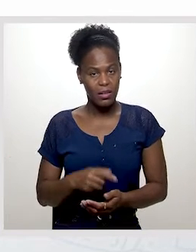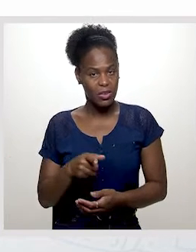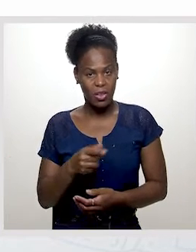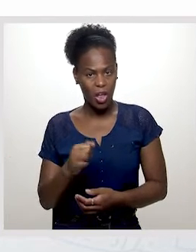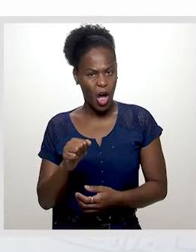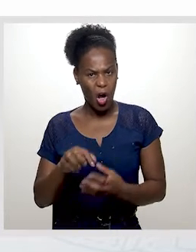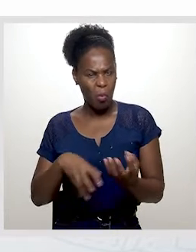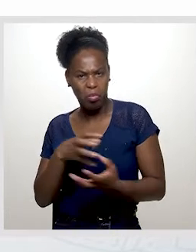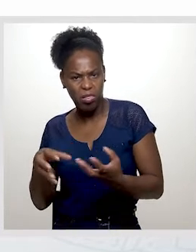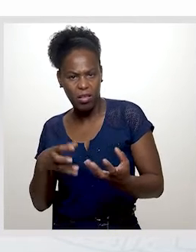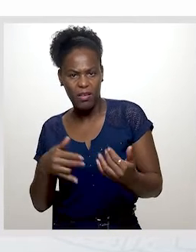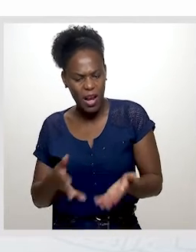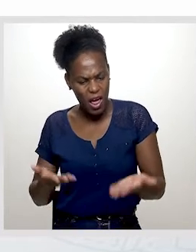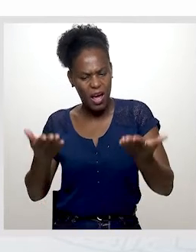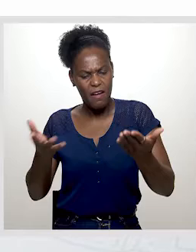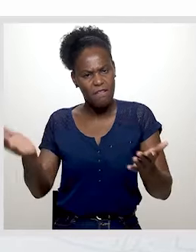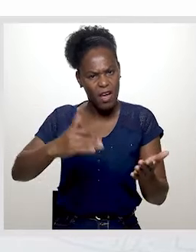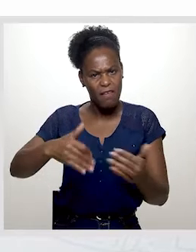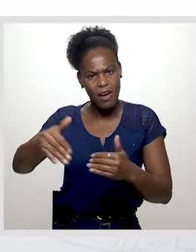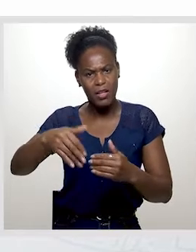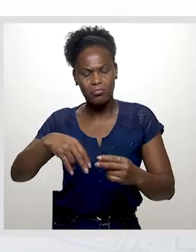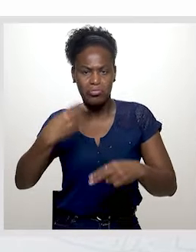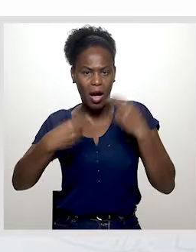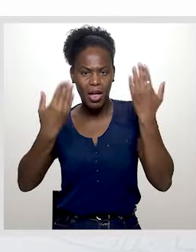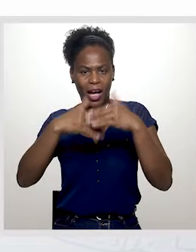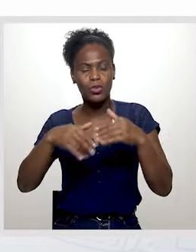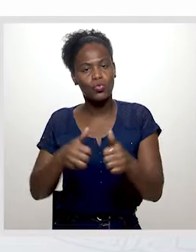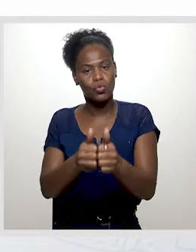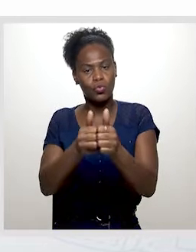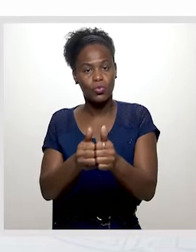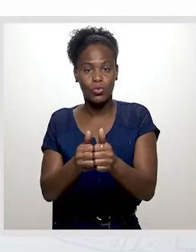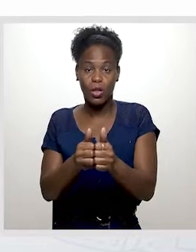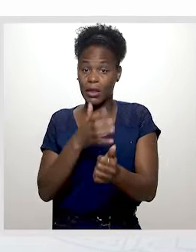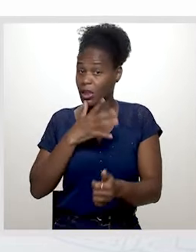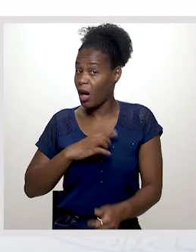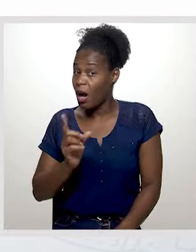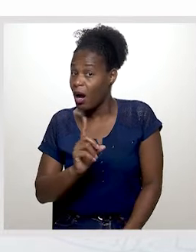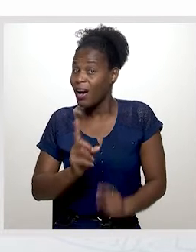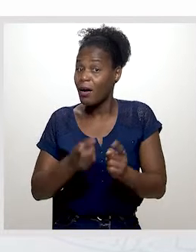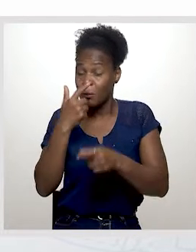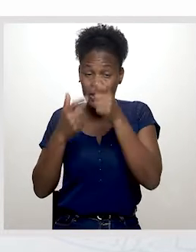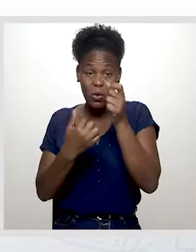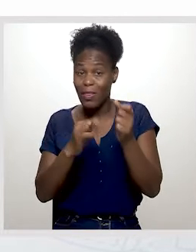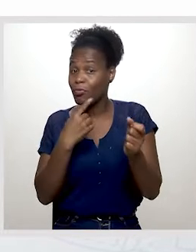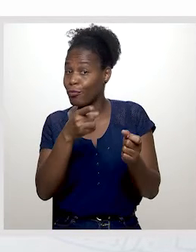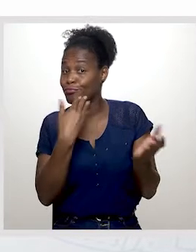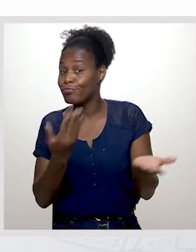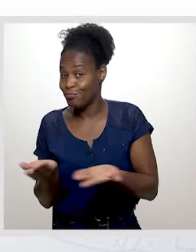pas une catastrophe. Allez, viens, on va déjeuner ensemble. Et ne me dis pas que personne ne